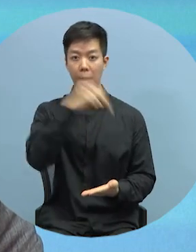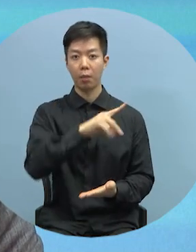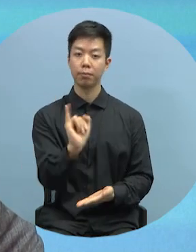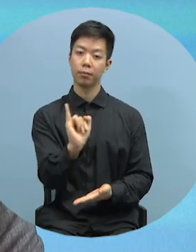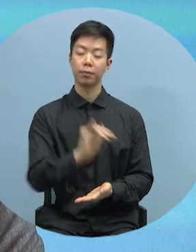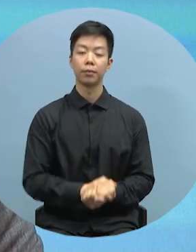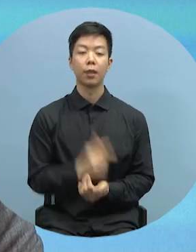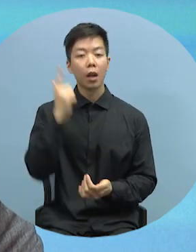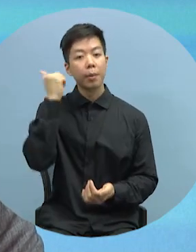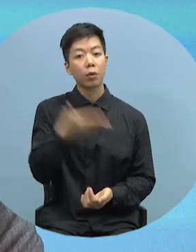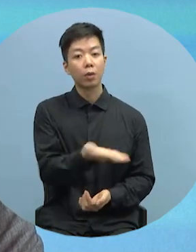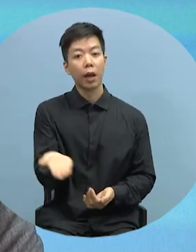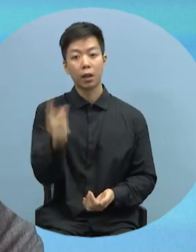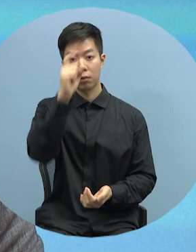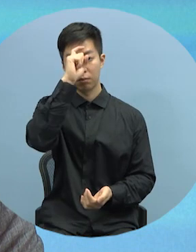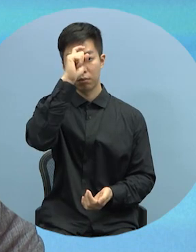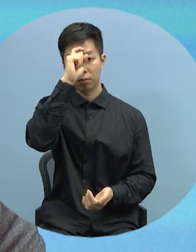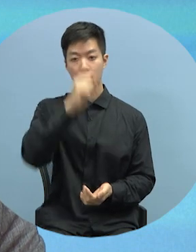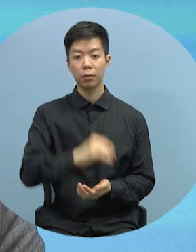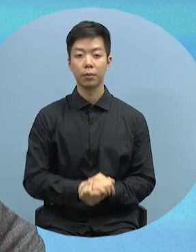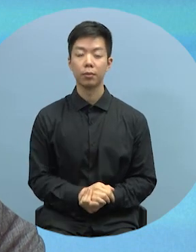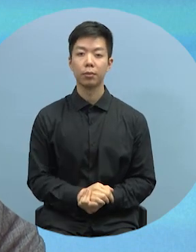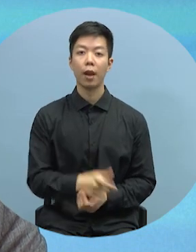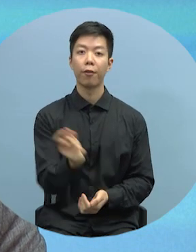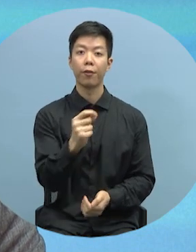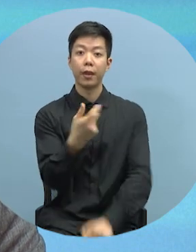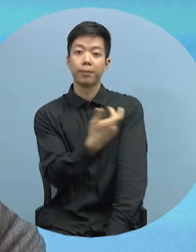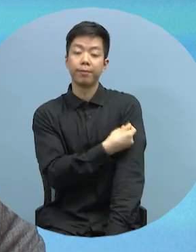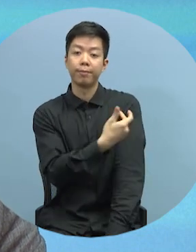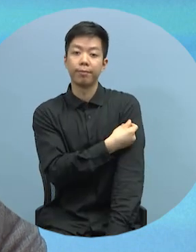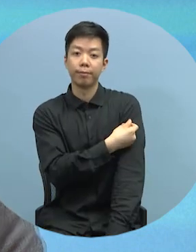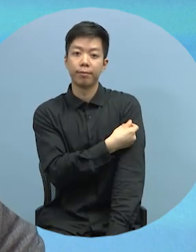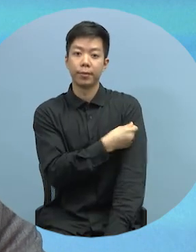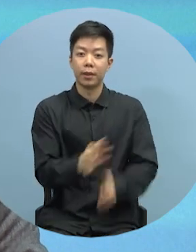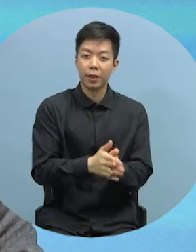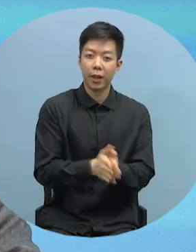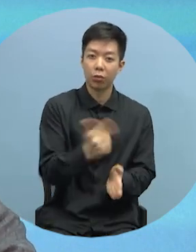家緊記住啦，就係除咗要快接種啦、勤洗手啦、戴口